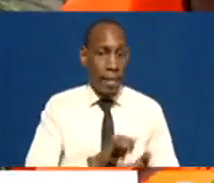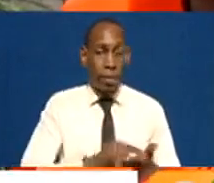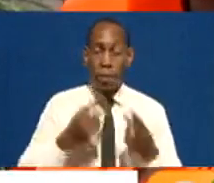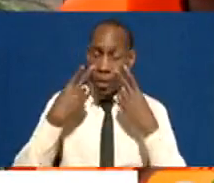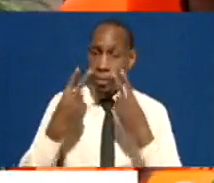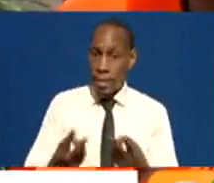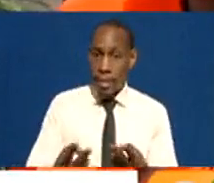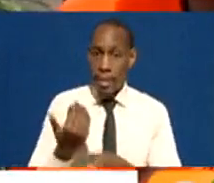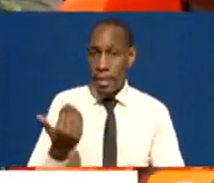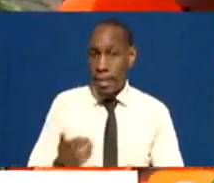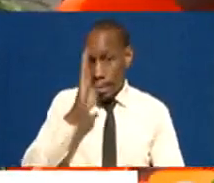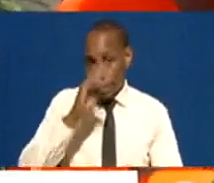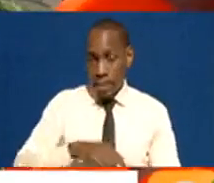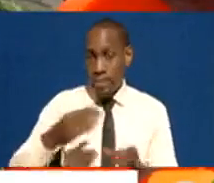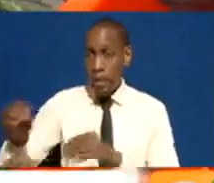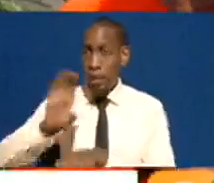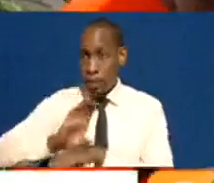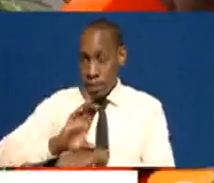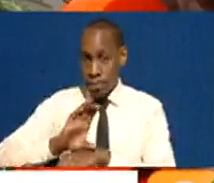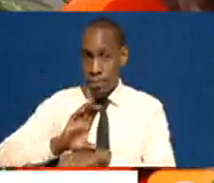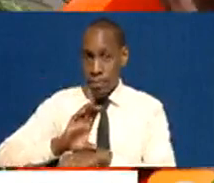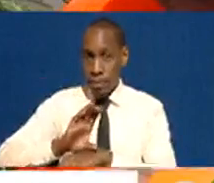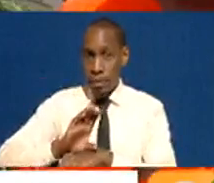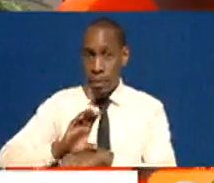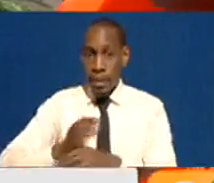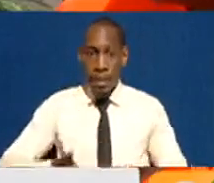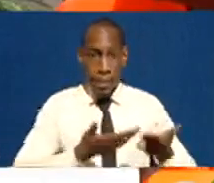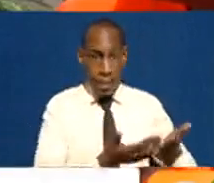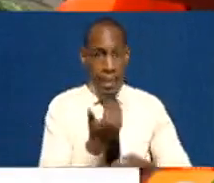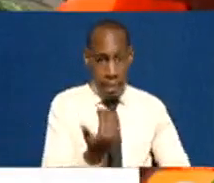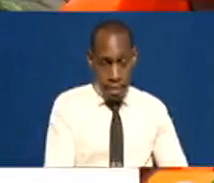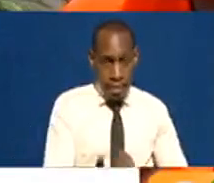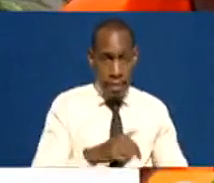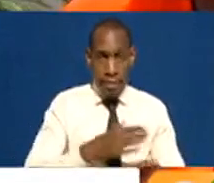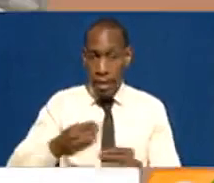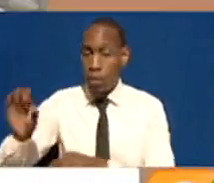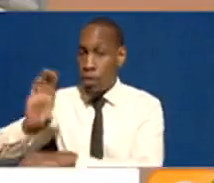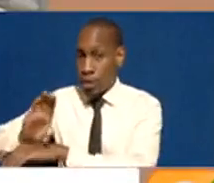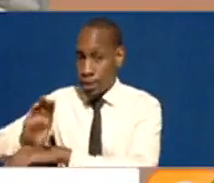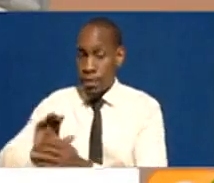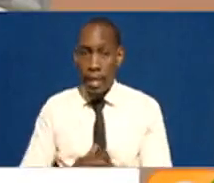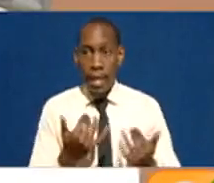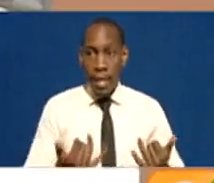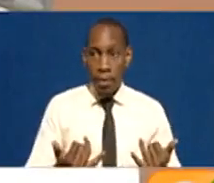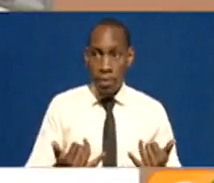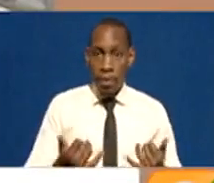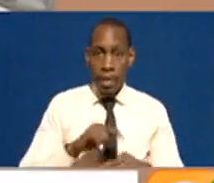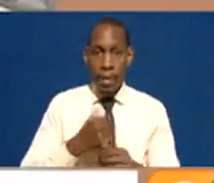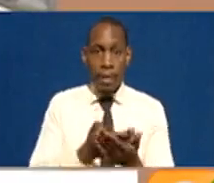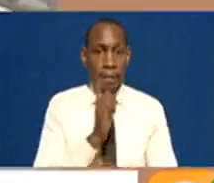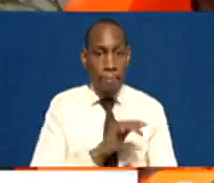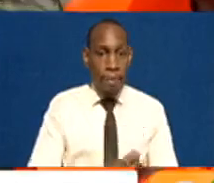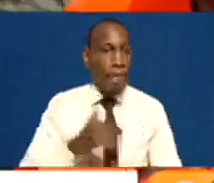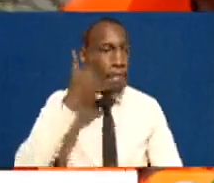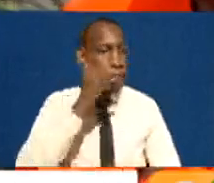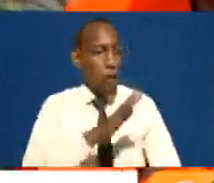atamuona Sunday nikienda kanisa, ndamwachia mtoto nikienda kanisa. So vile nilifika